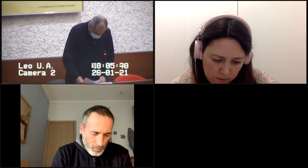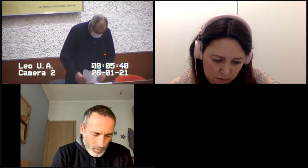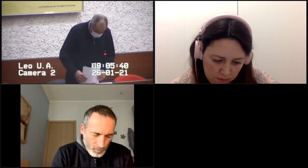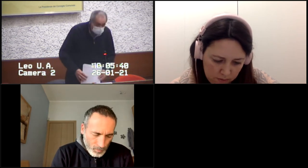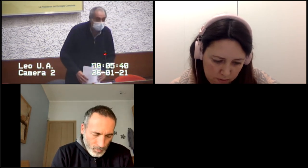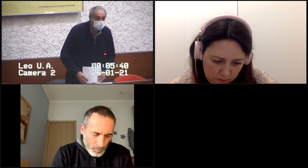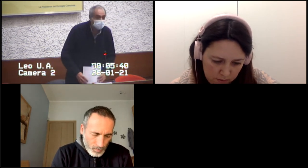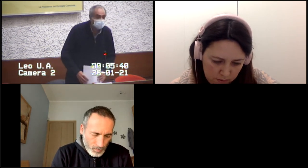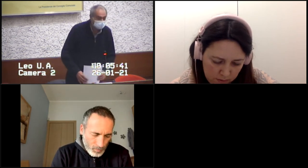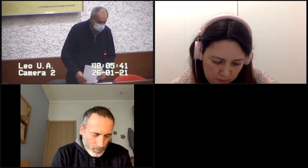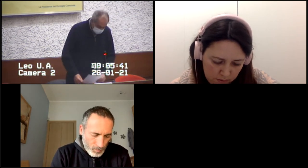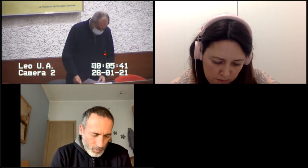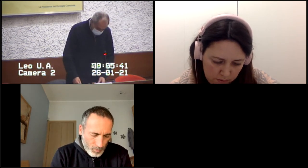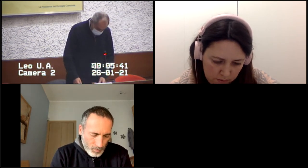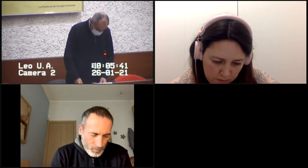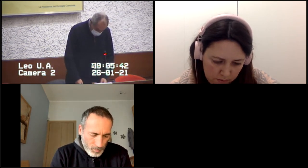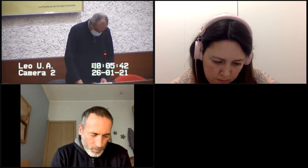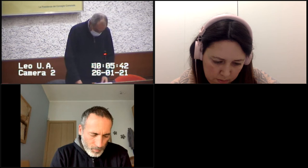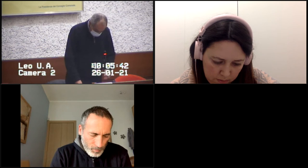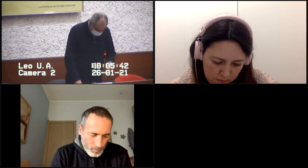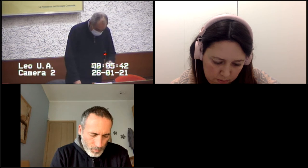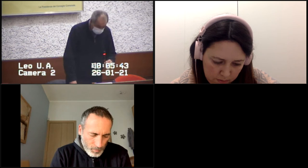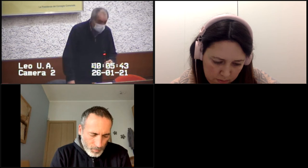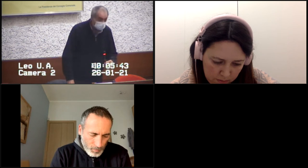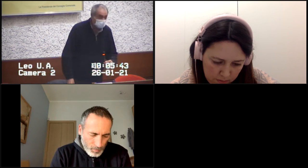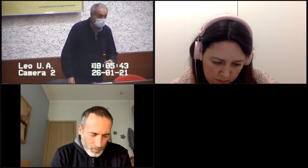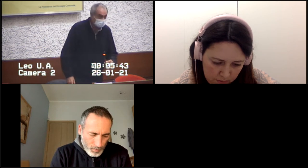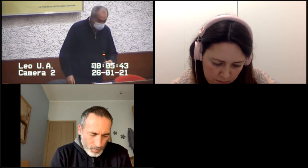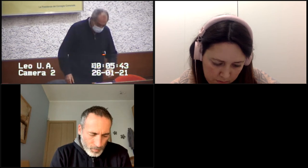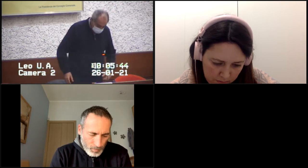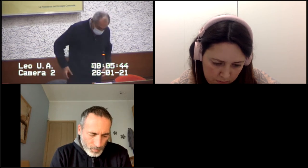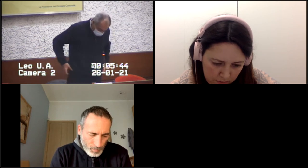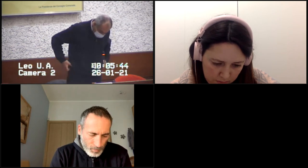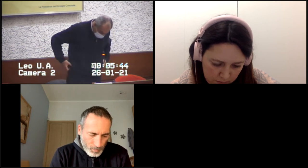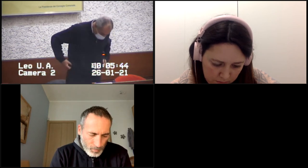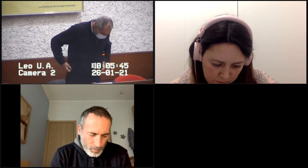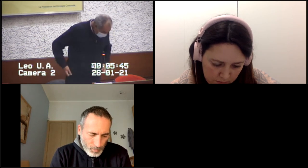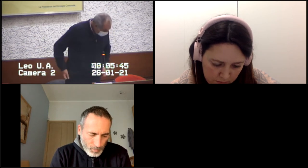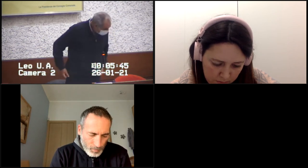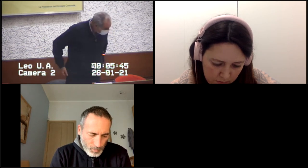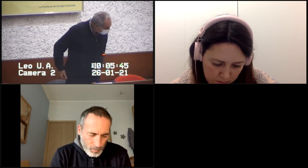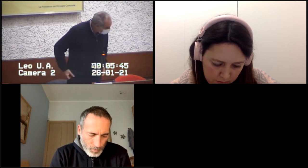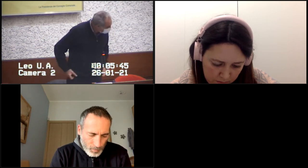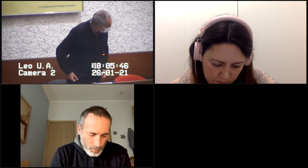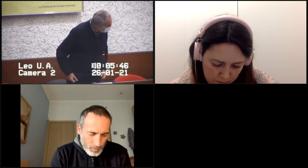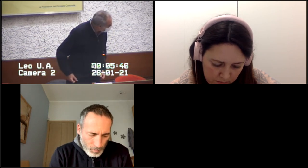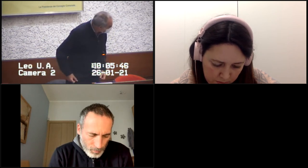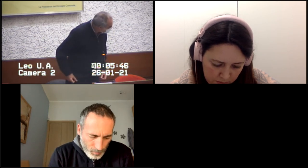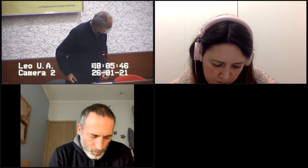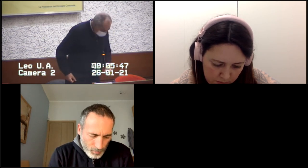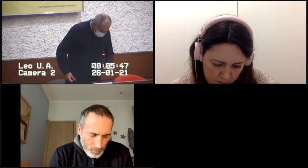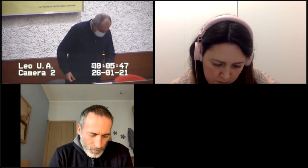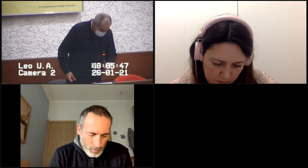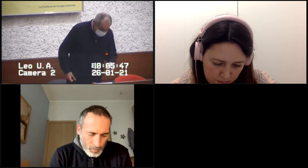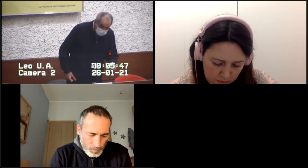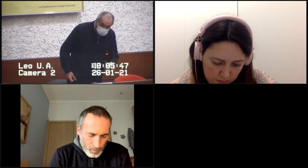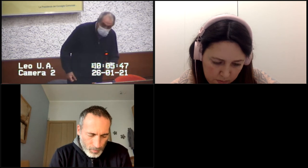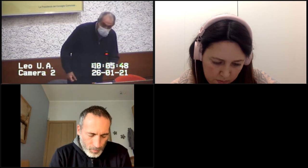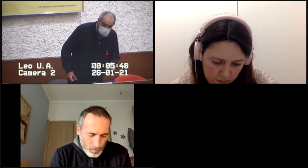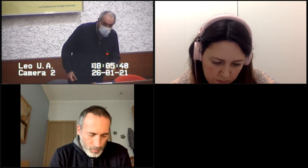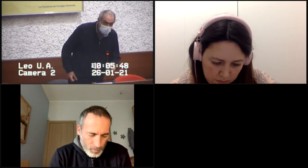inizio con una battuta. Questa sera, come anche in altre occasioni, ma soprattutto in questo periodo, sentiamo dei rumori strani.